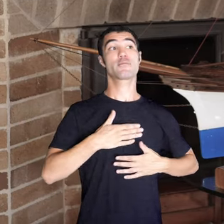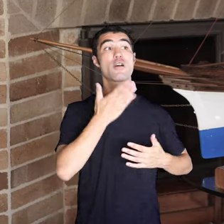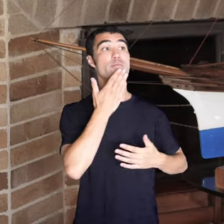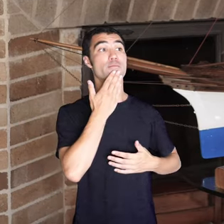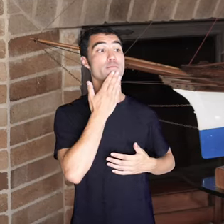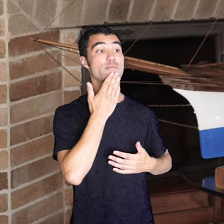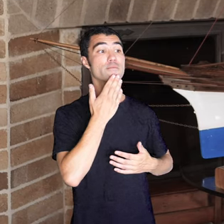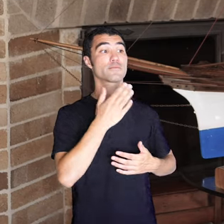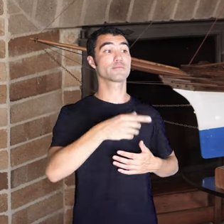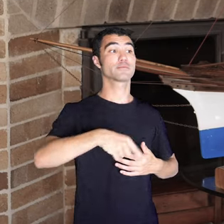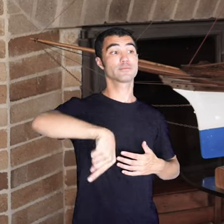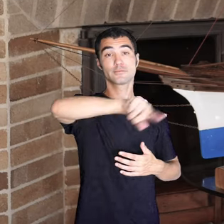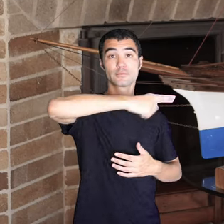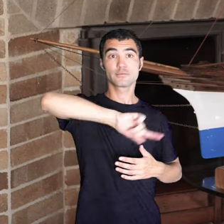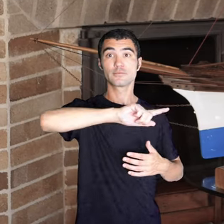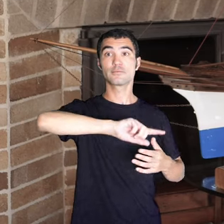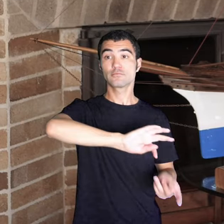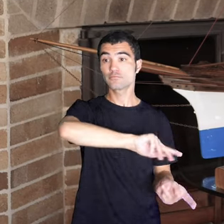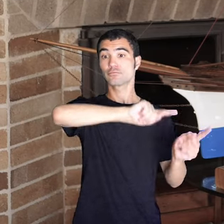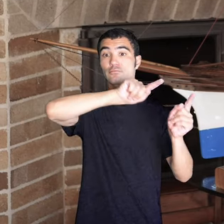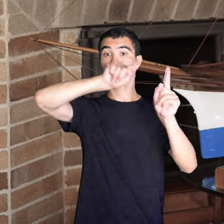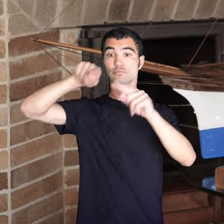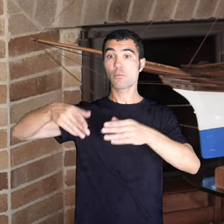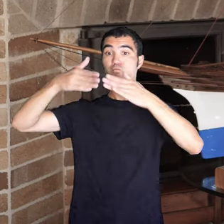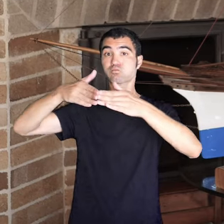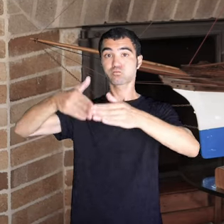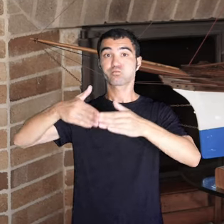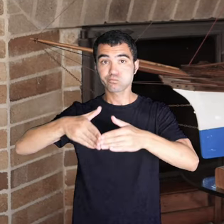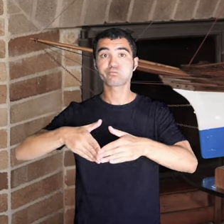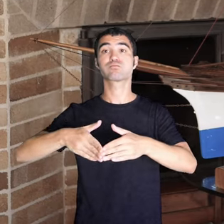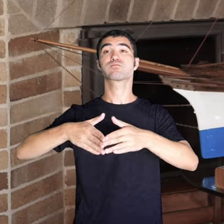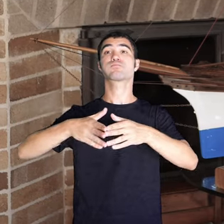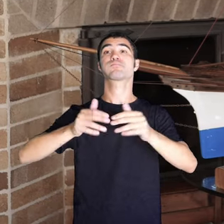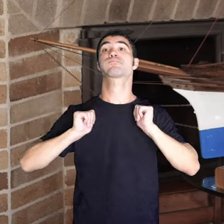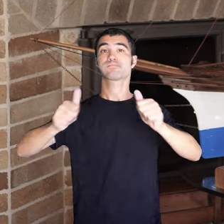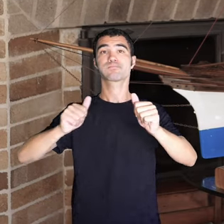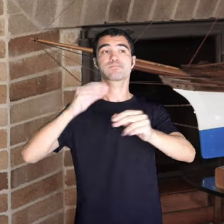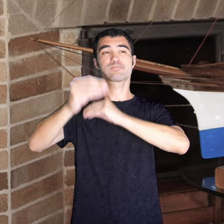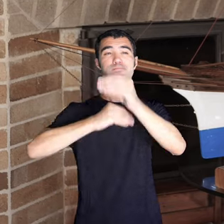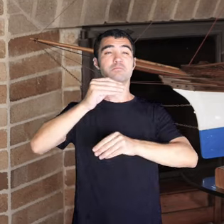que després, quan varen començar a fer barcos a partir de